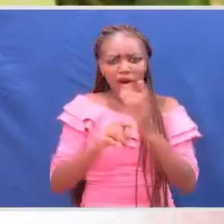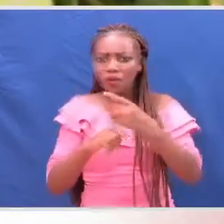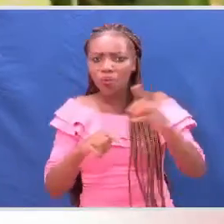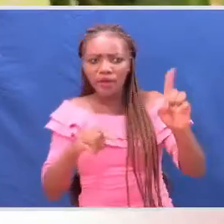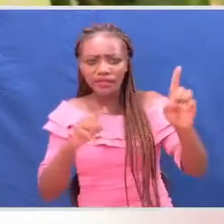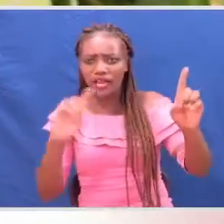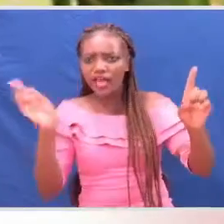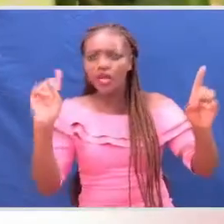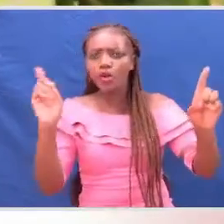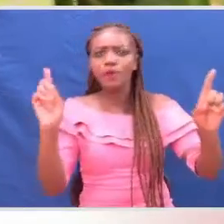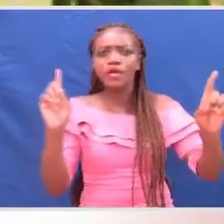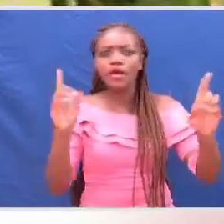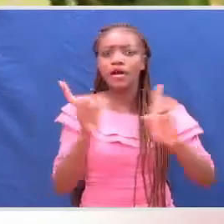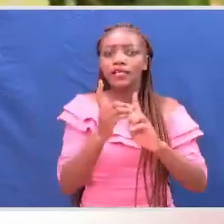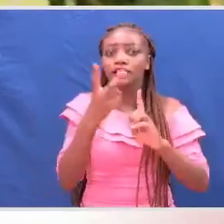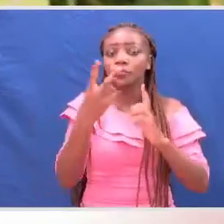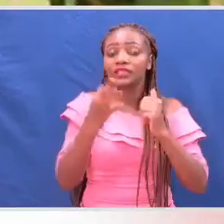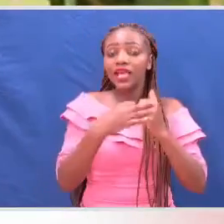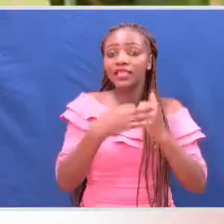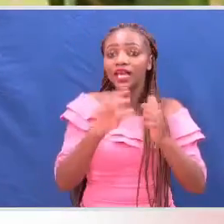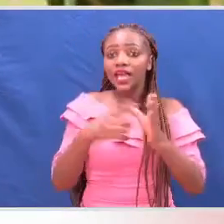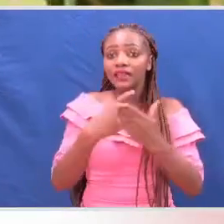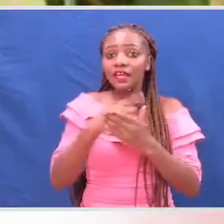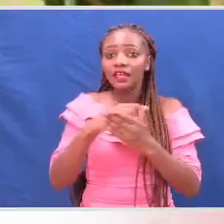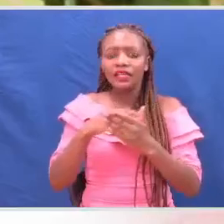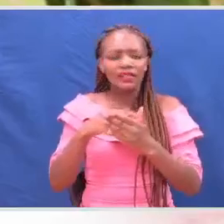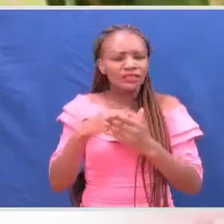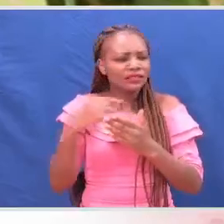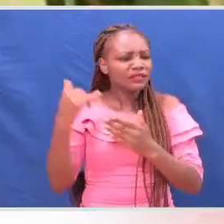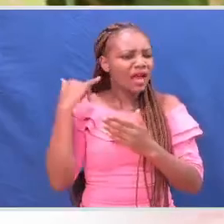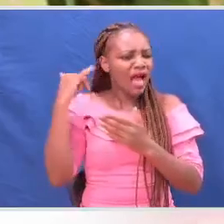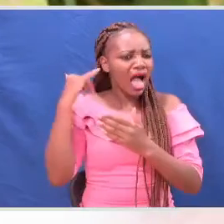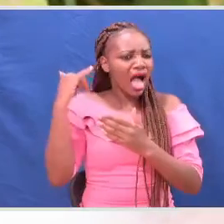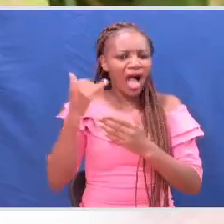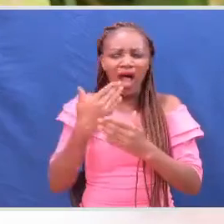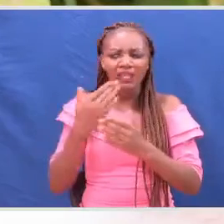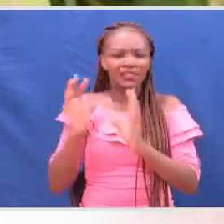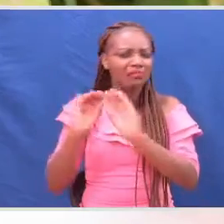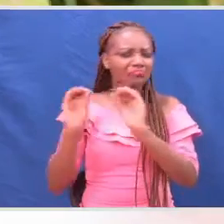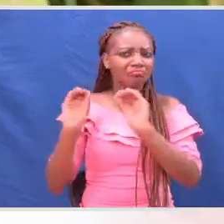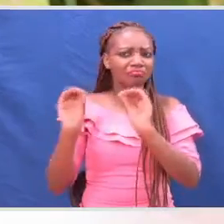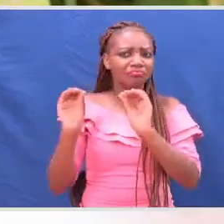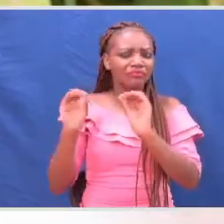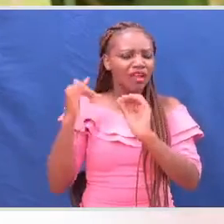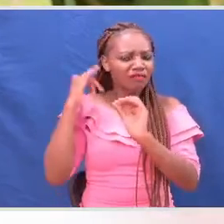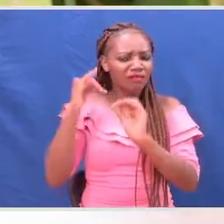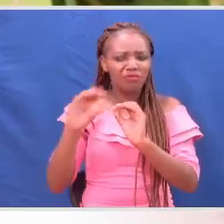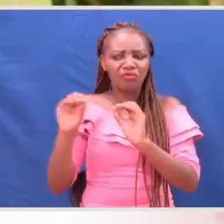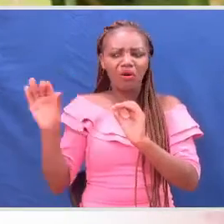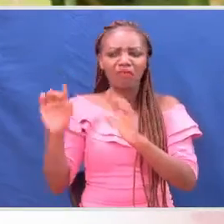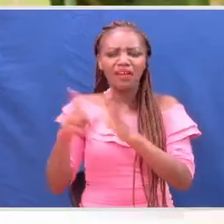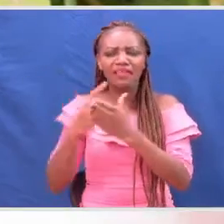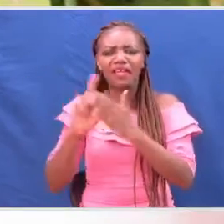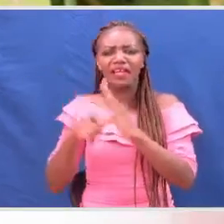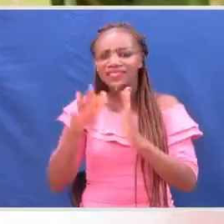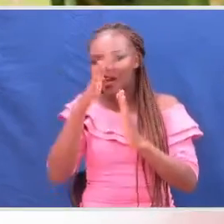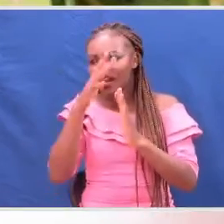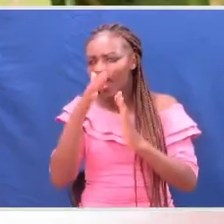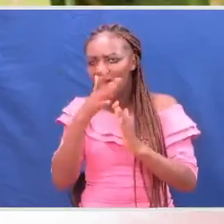Nairobi, tukaanza sasa watu sisi simu zetu ashiki, majirani wakimpigia simu anatutanganya tu, enda